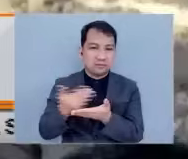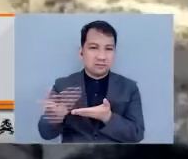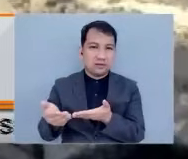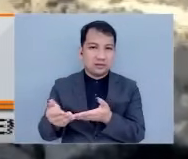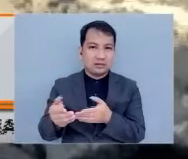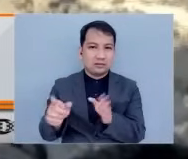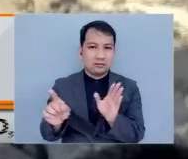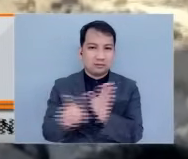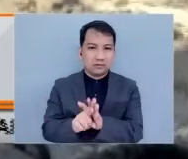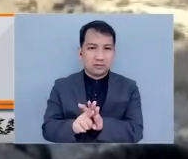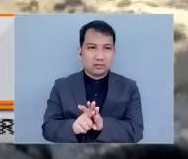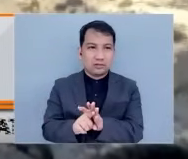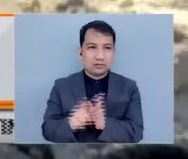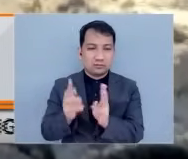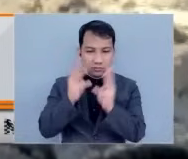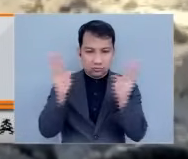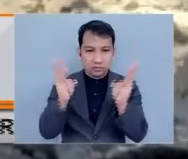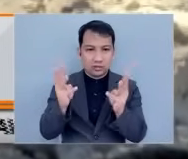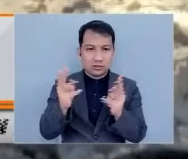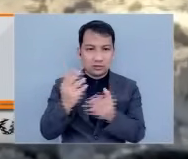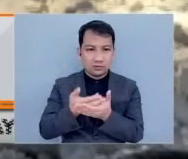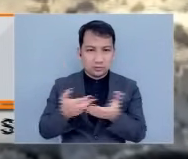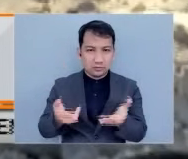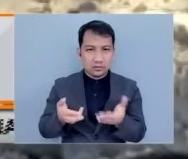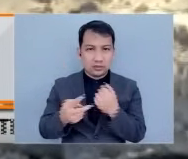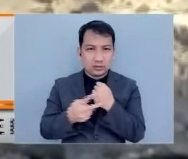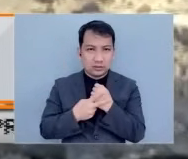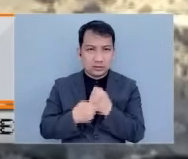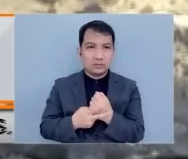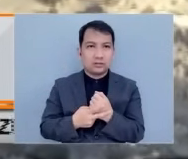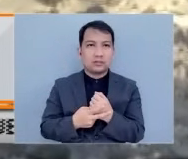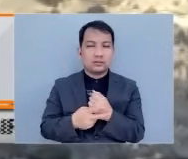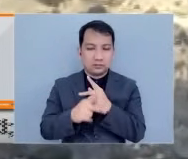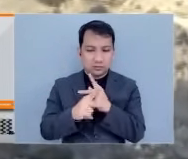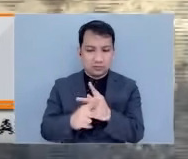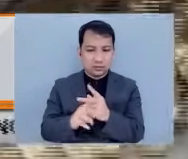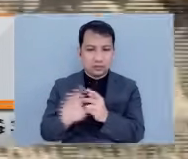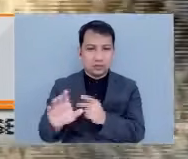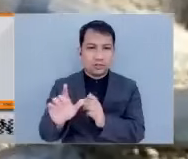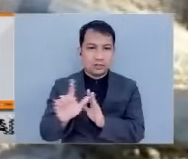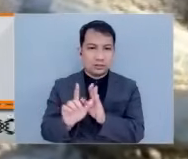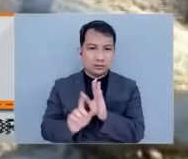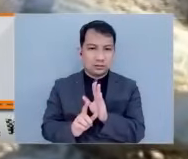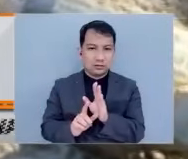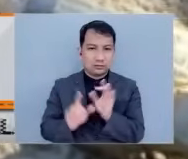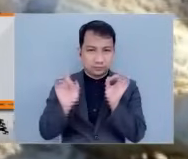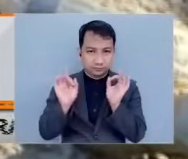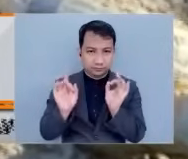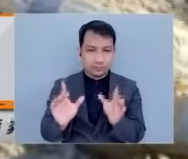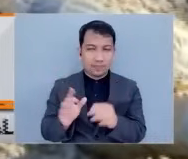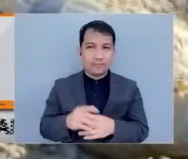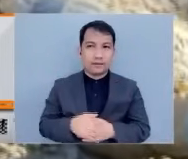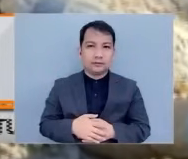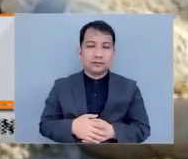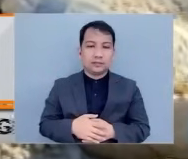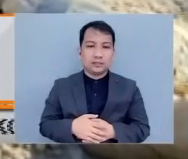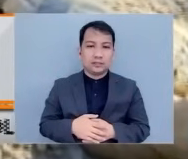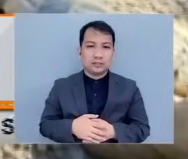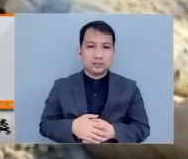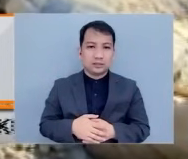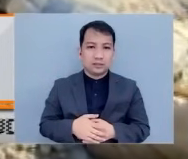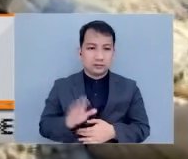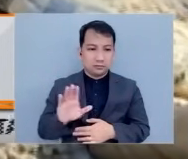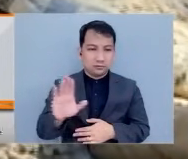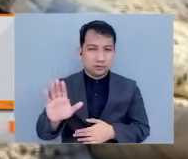sa Wildlife Resources Conservation and Protection Act o Endangered. Endangered o nanganganib din itong